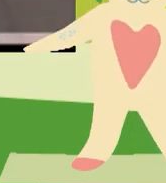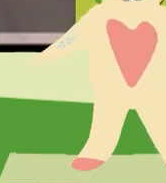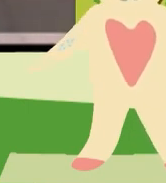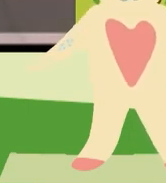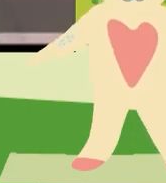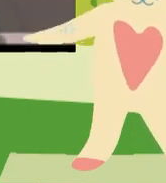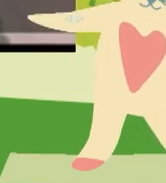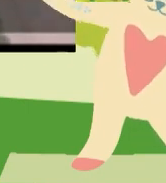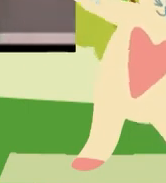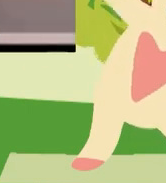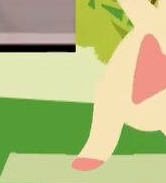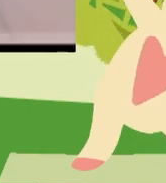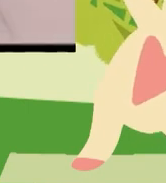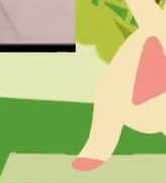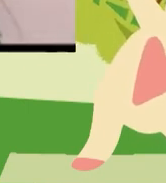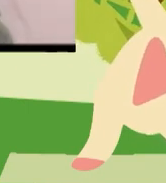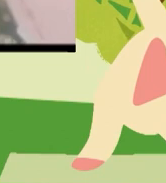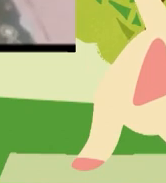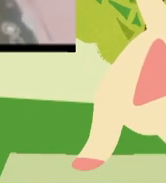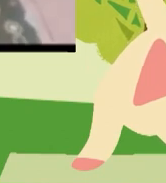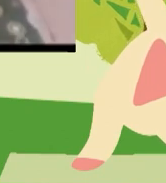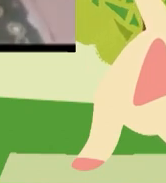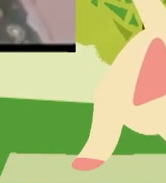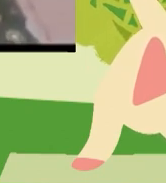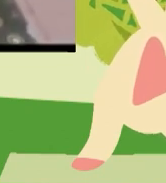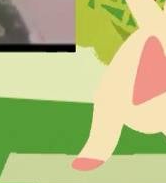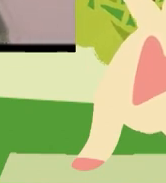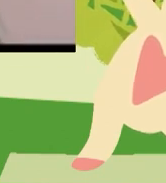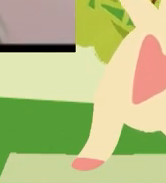tumbuh-tumbuhan dan hewan